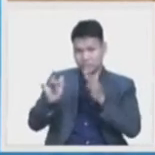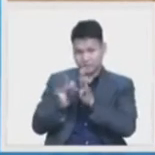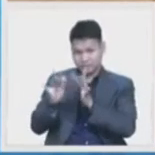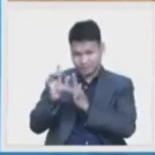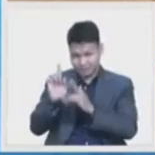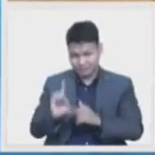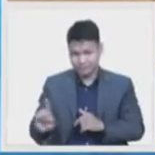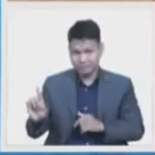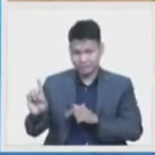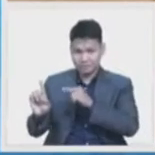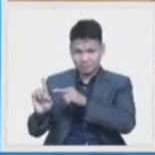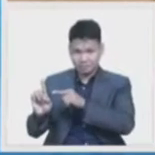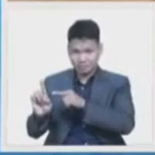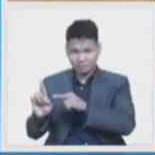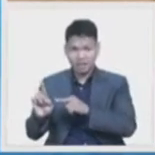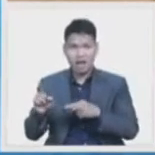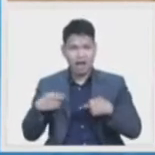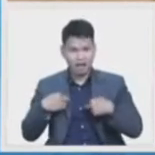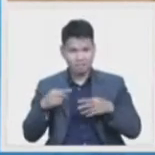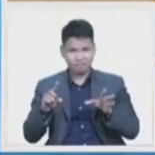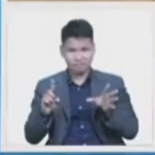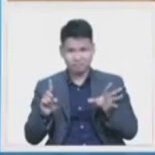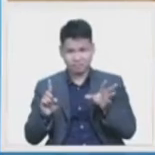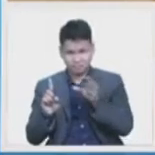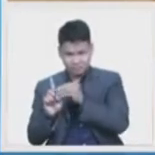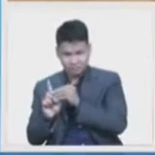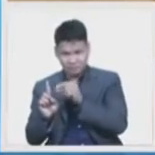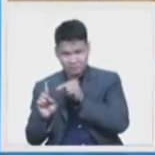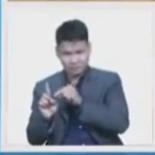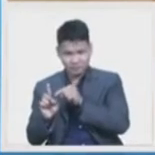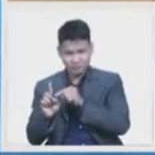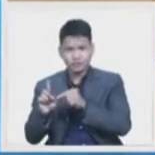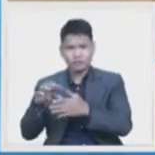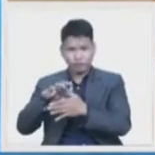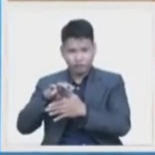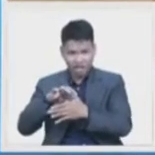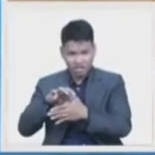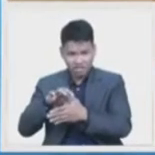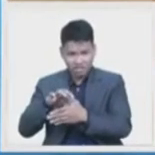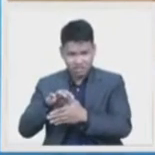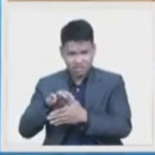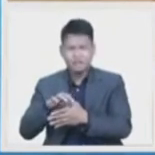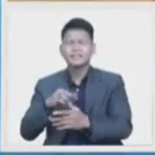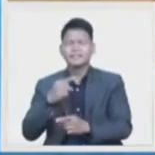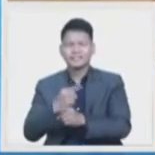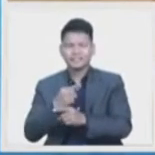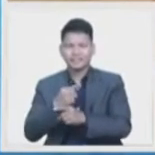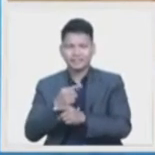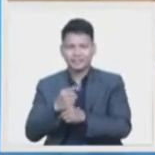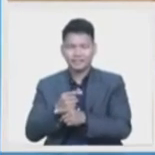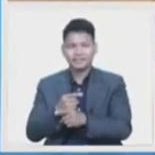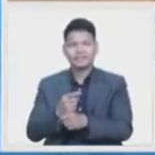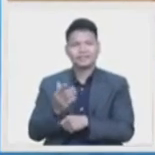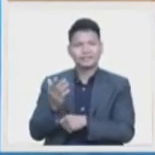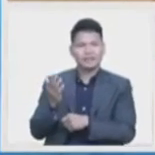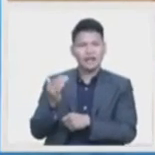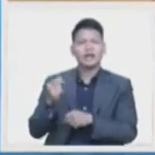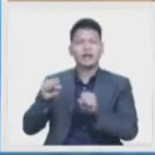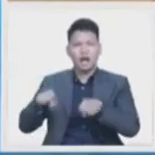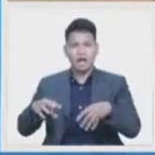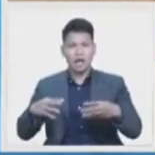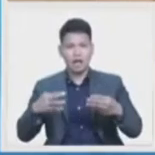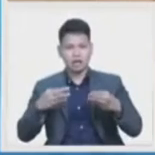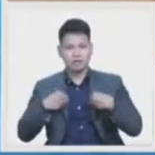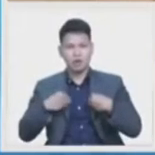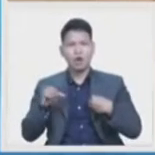higala. In other words, si Kristo magpakatao diha sa unod. Aron sa ingon ni Ana, madawat niya